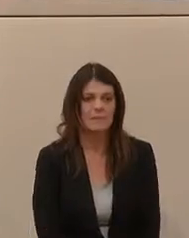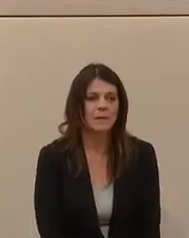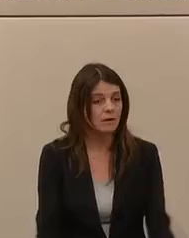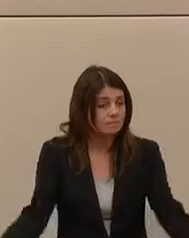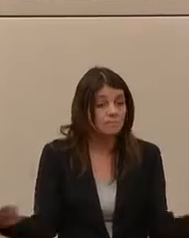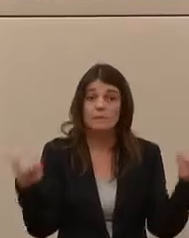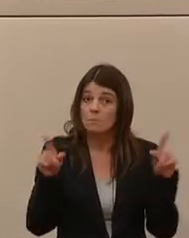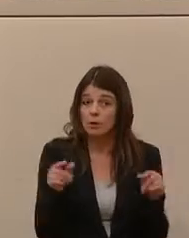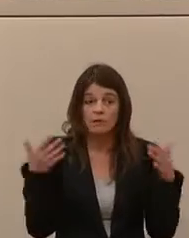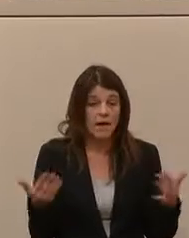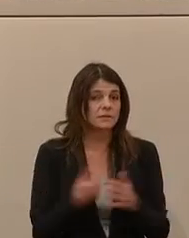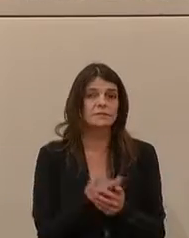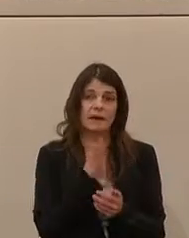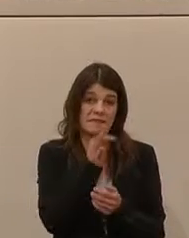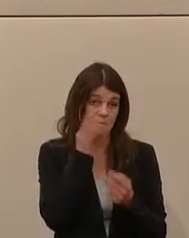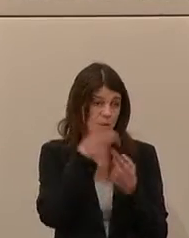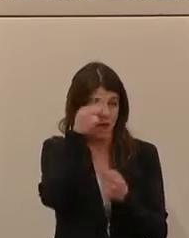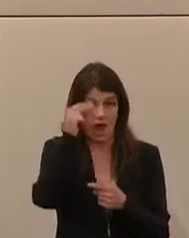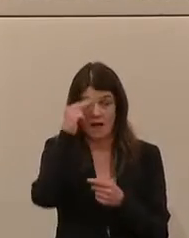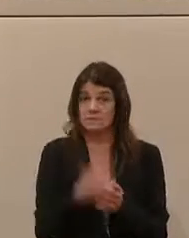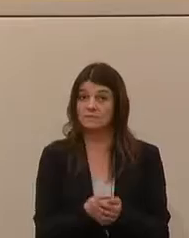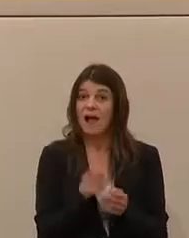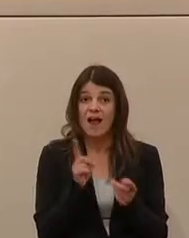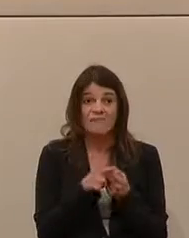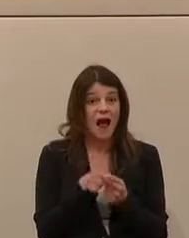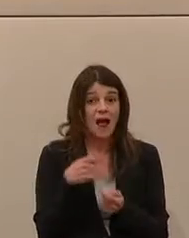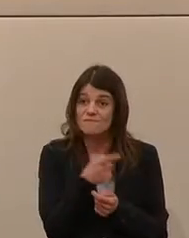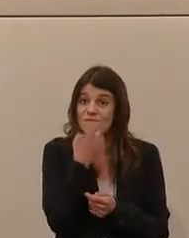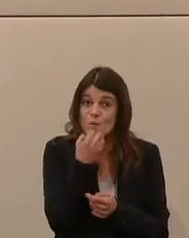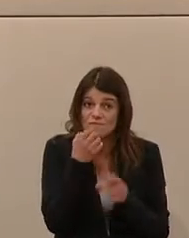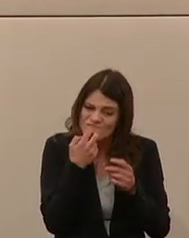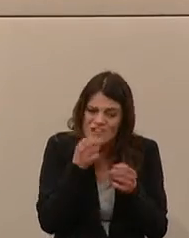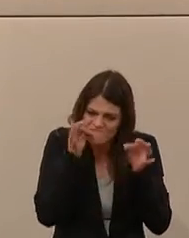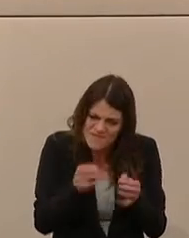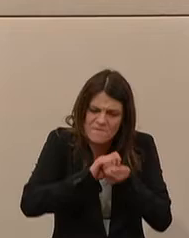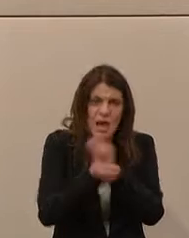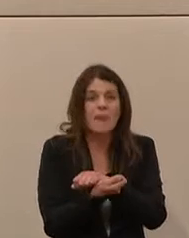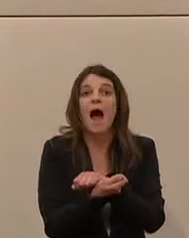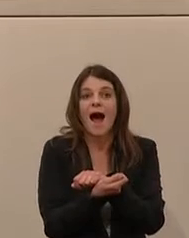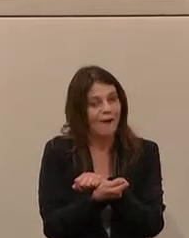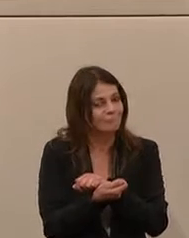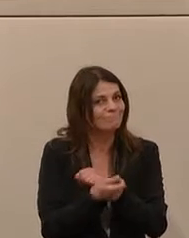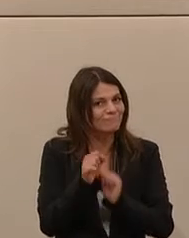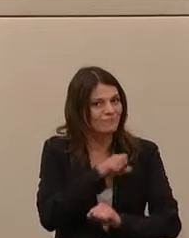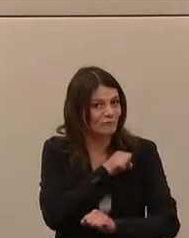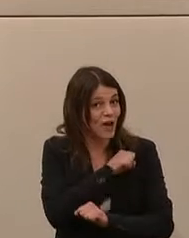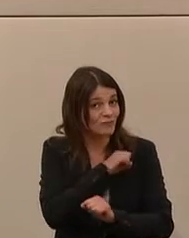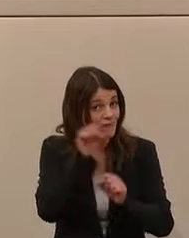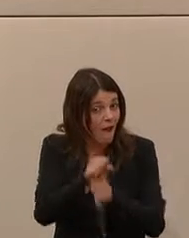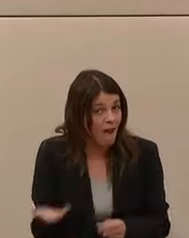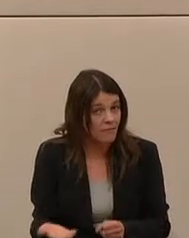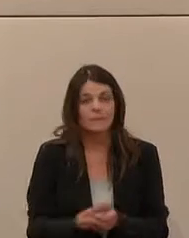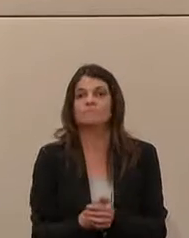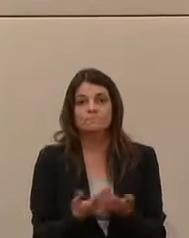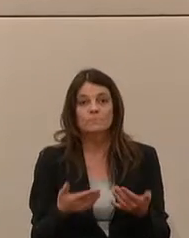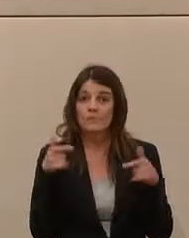Man sieht also, meine Damen und Herren, wenn der Wille zur Veränderung da ist, dann kann einiges erreicht werden. Und das